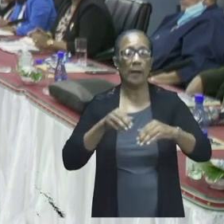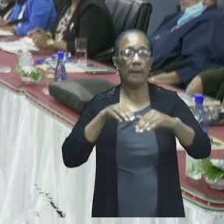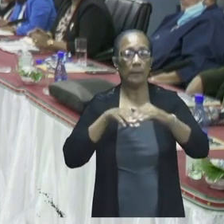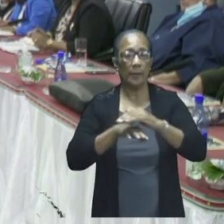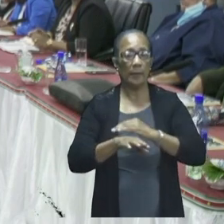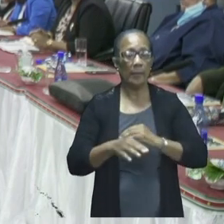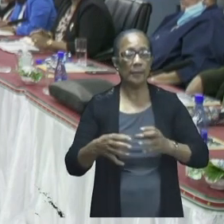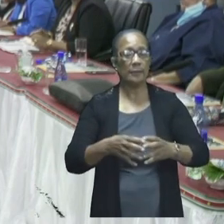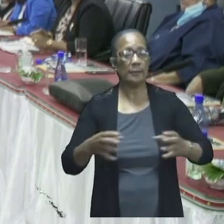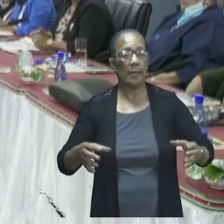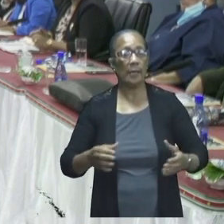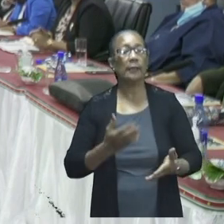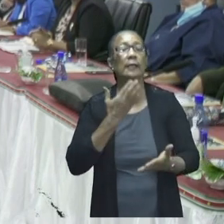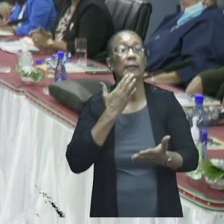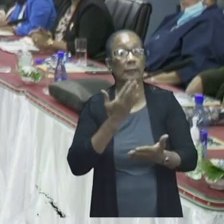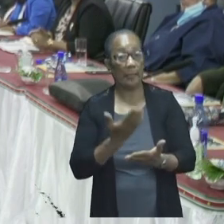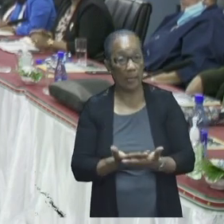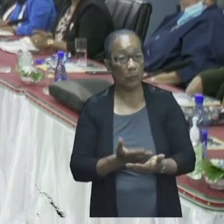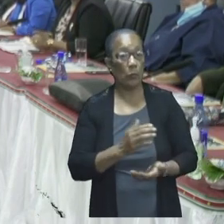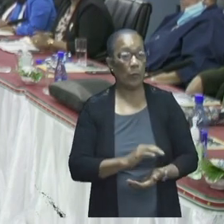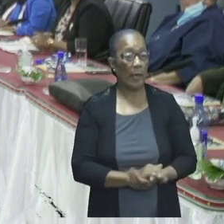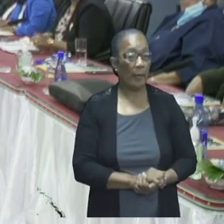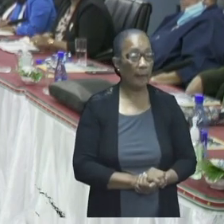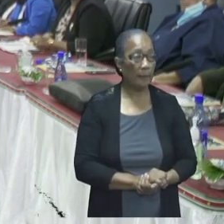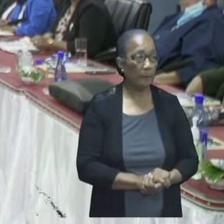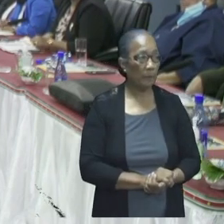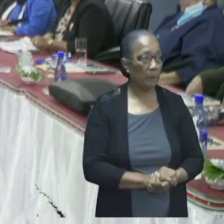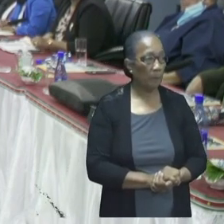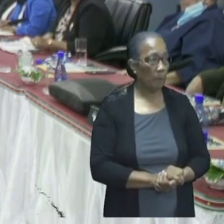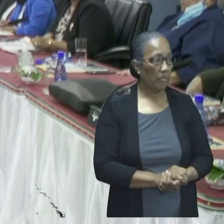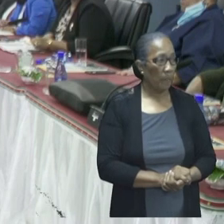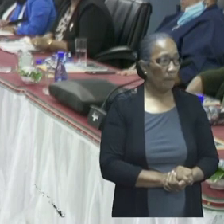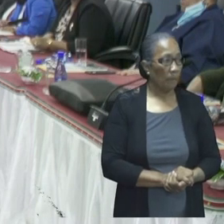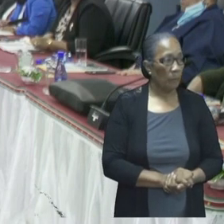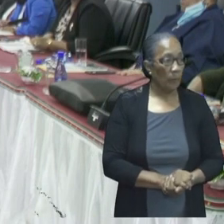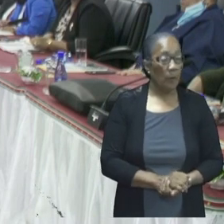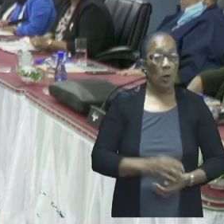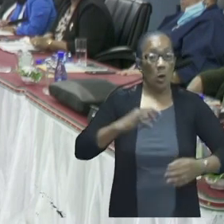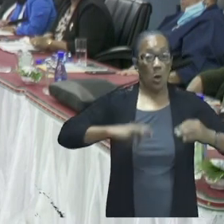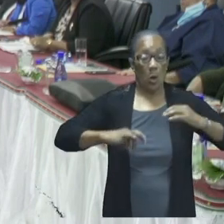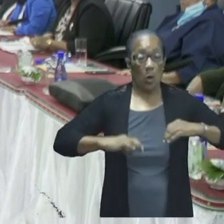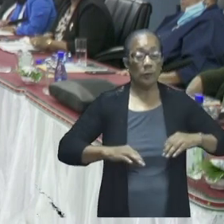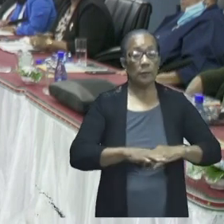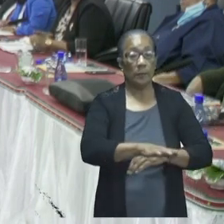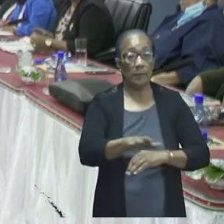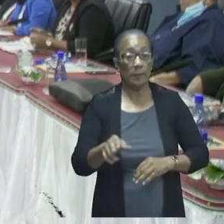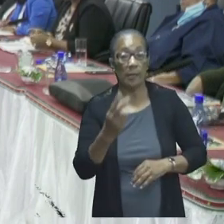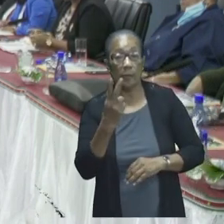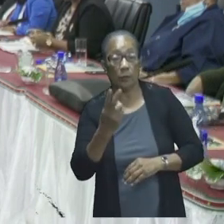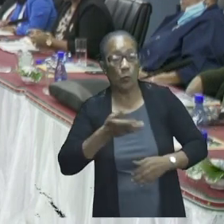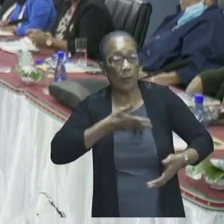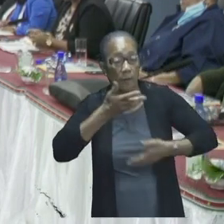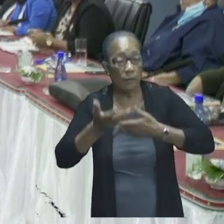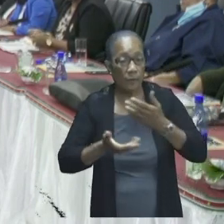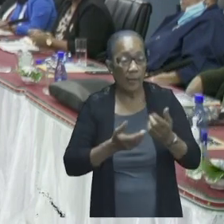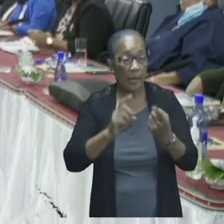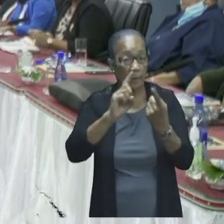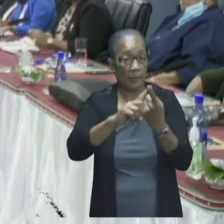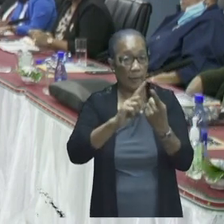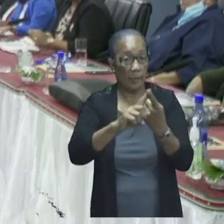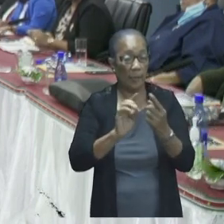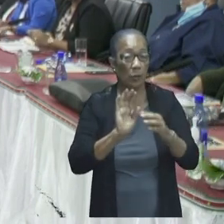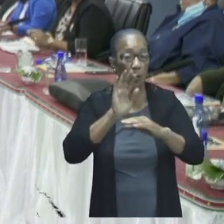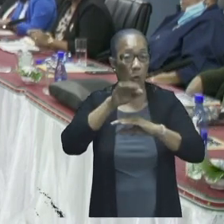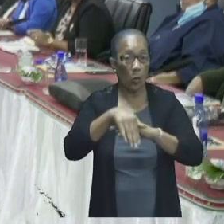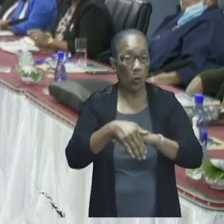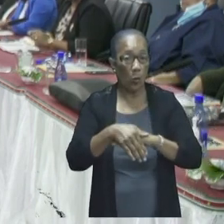ja dank u wel zijn naam volgens mij voor ons ministerie drie vragen gesteld eentje over de